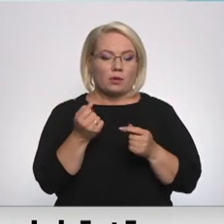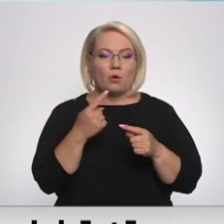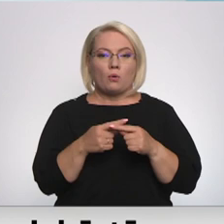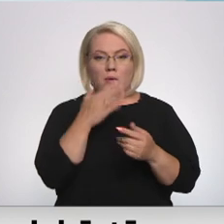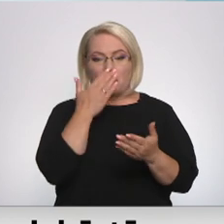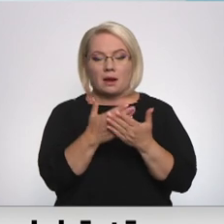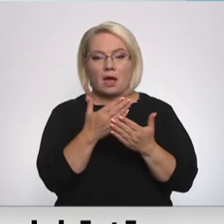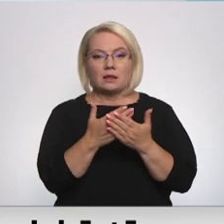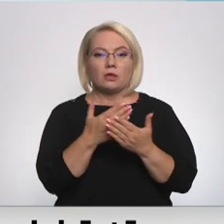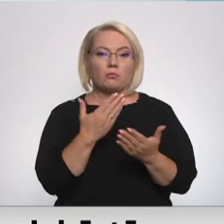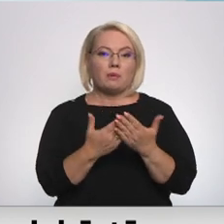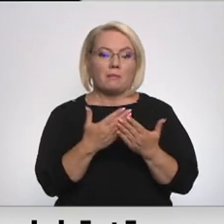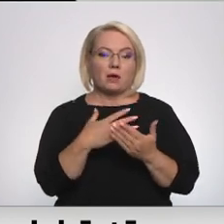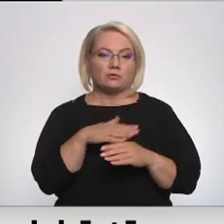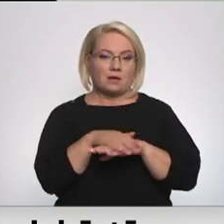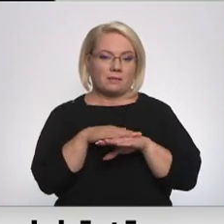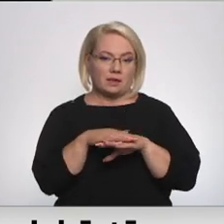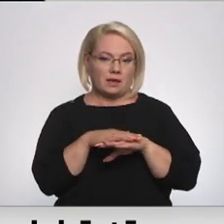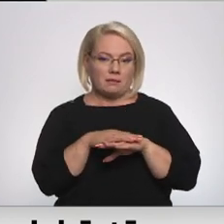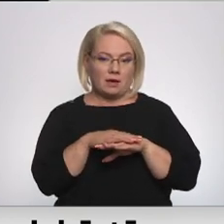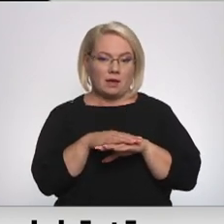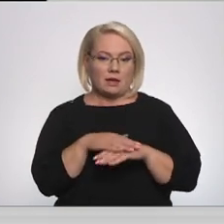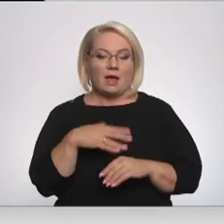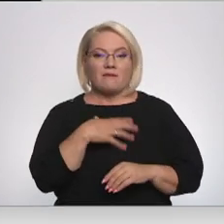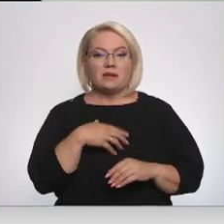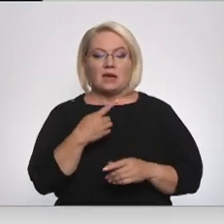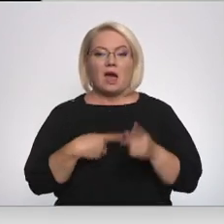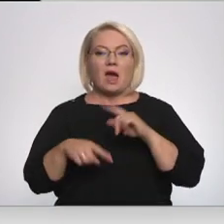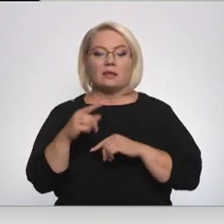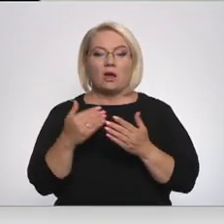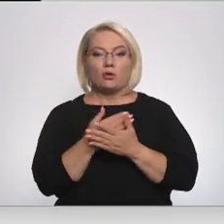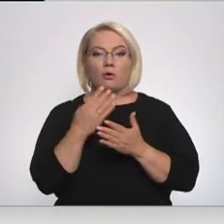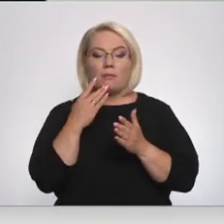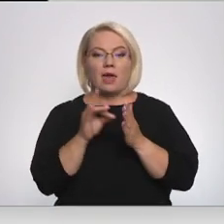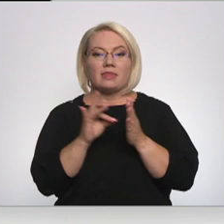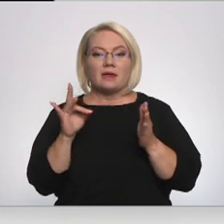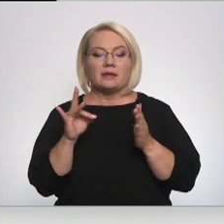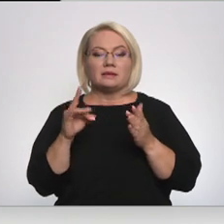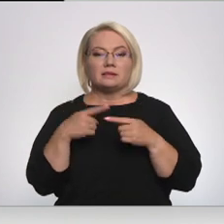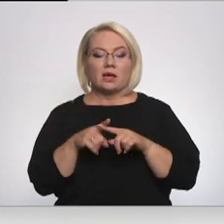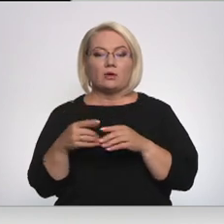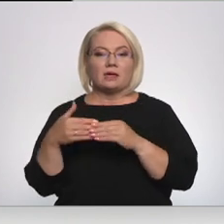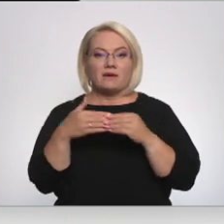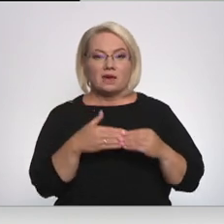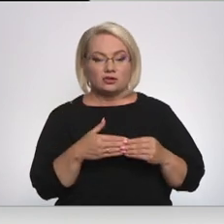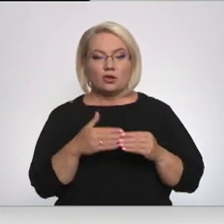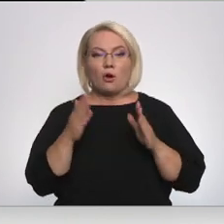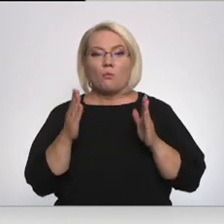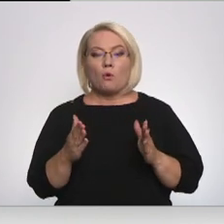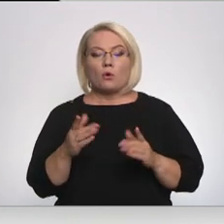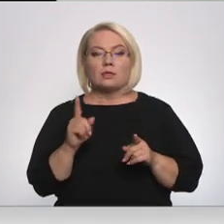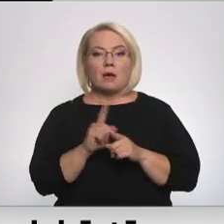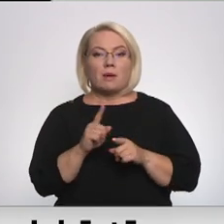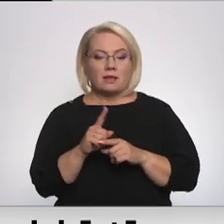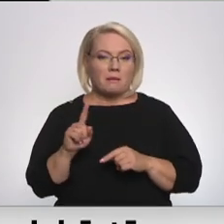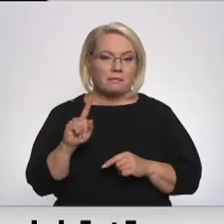rādītu piemēru sabiedrībai. Vajadzētu arī ar atjaunojumu enerģijas tehnoloģiju ieviešanu arī būt kā pionieriem